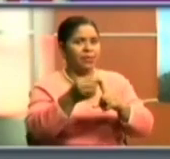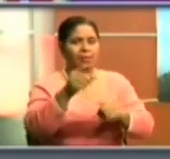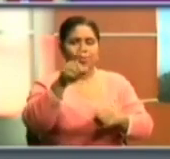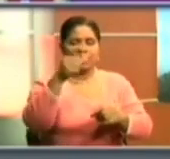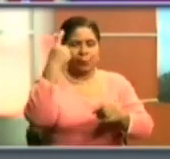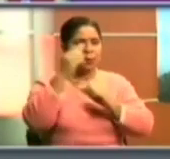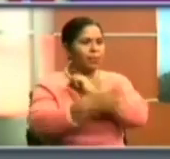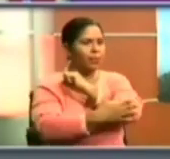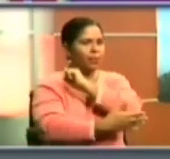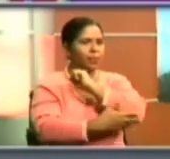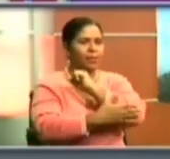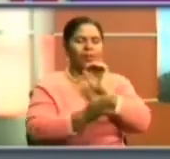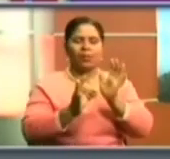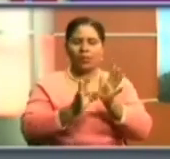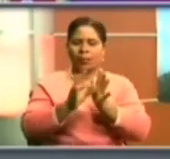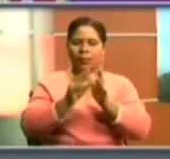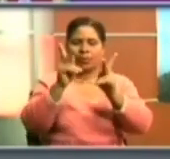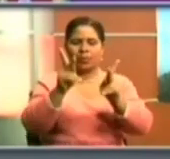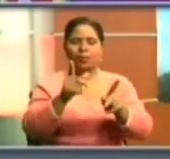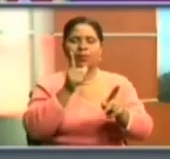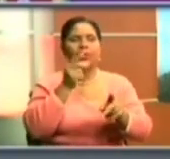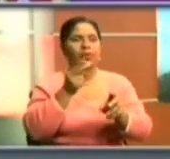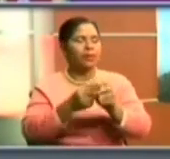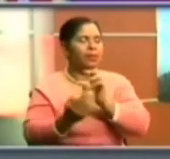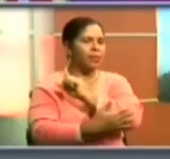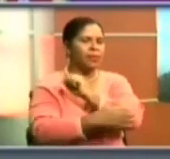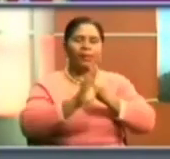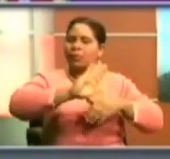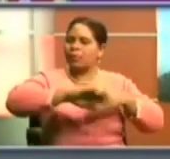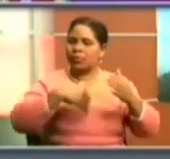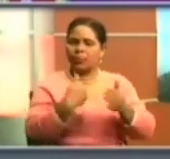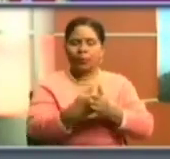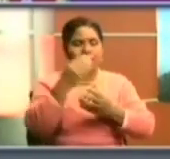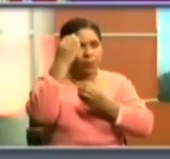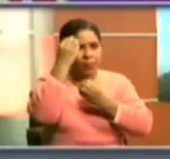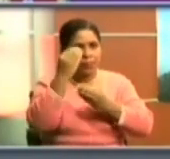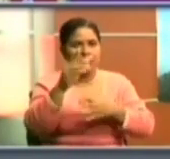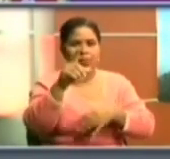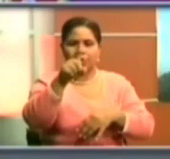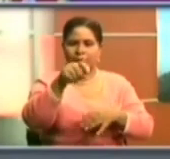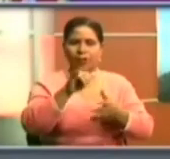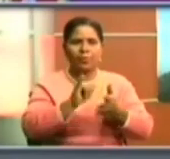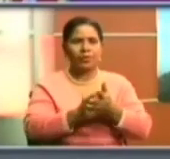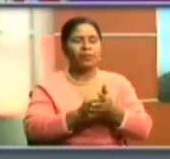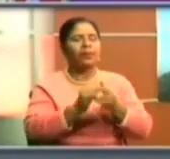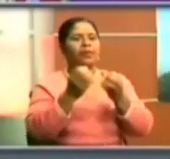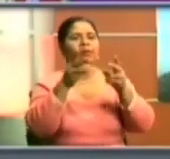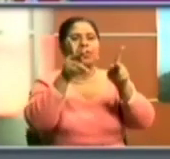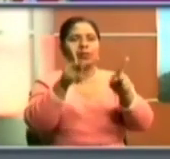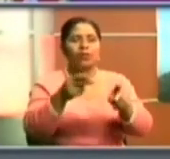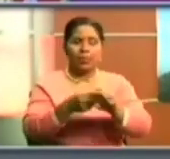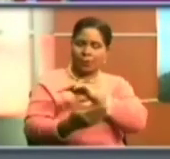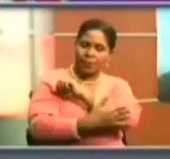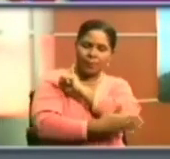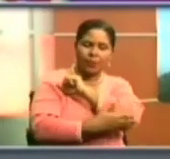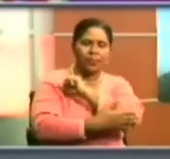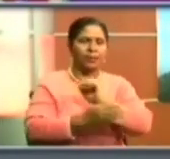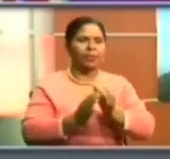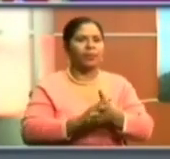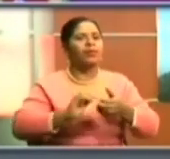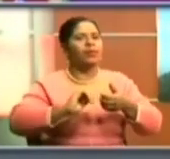un pays. C'est lui qui permet tout, gagner toute information pertinente sur qui quantité de monde dans le pays,